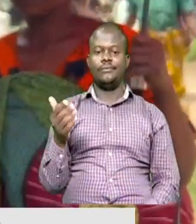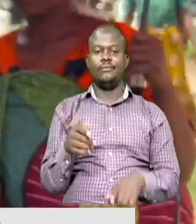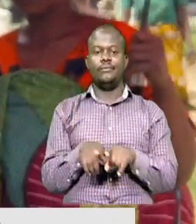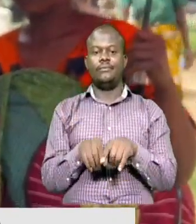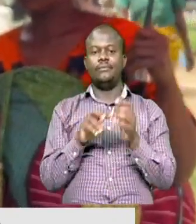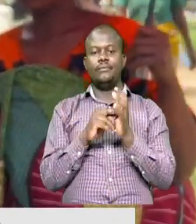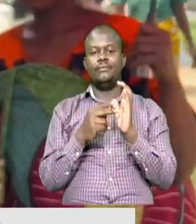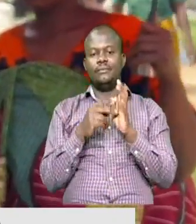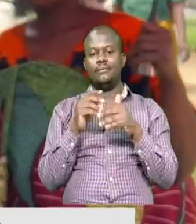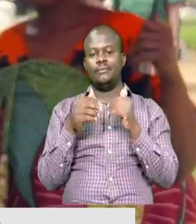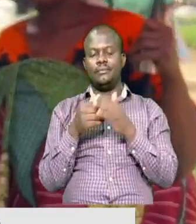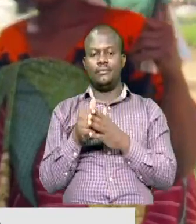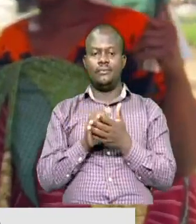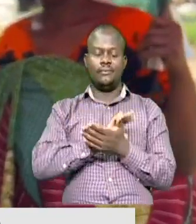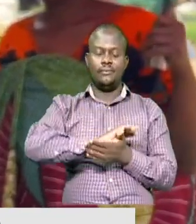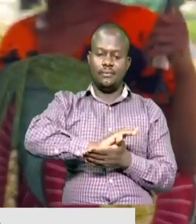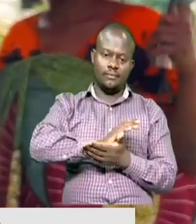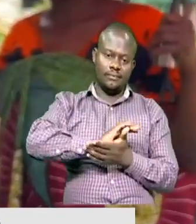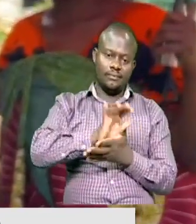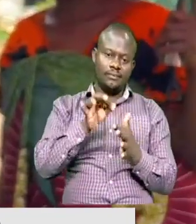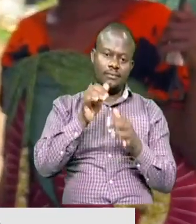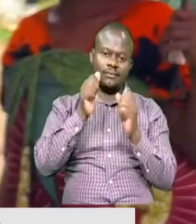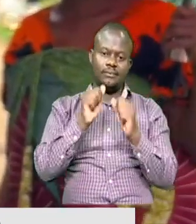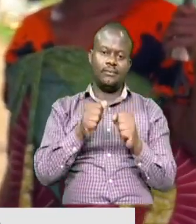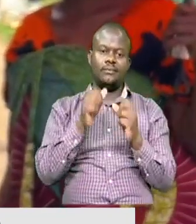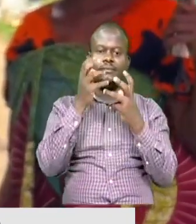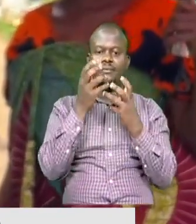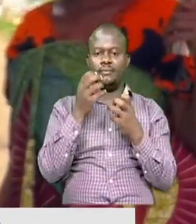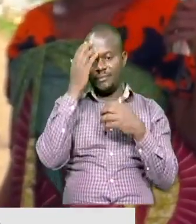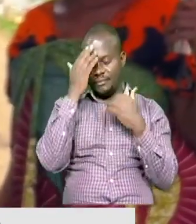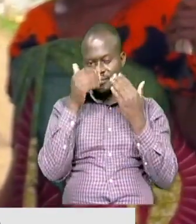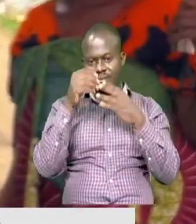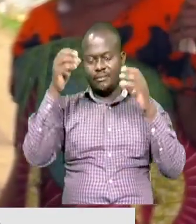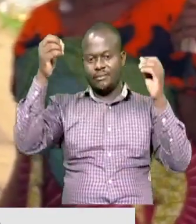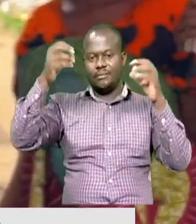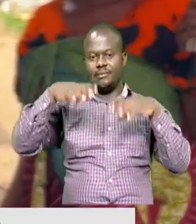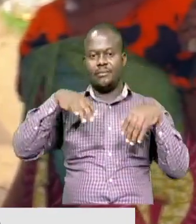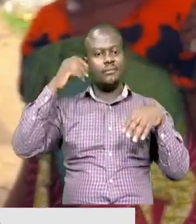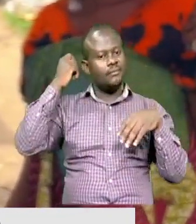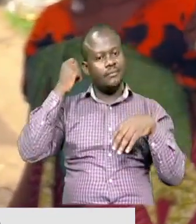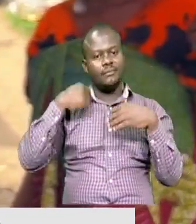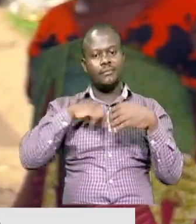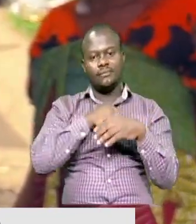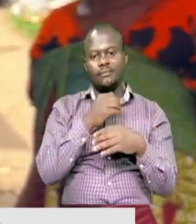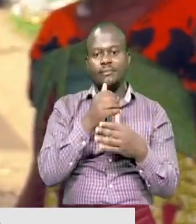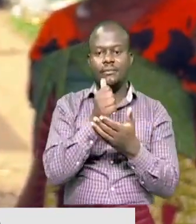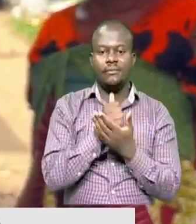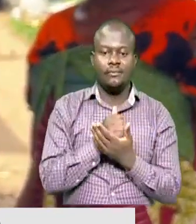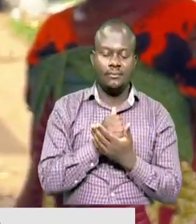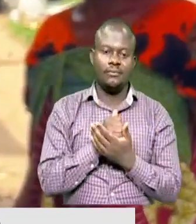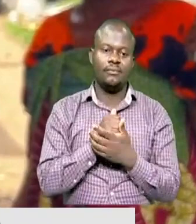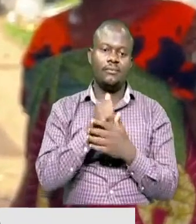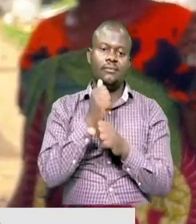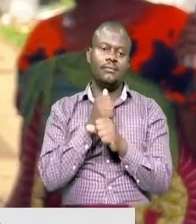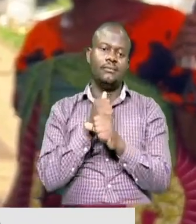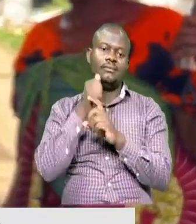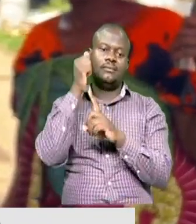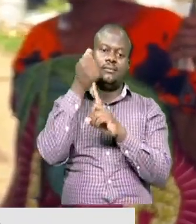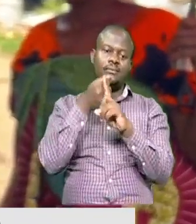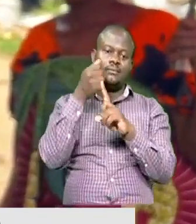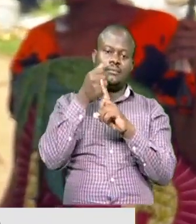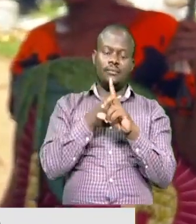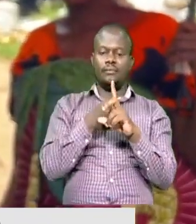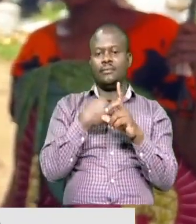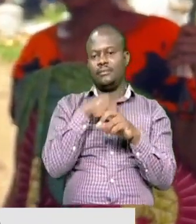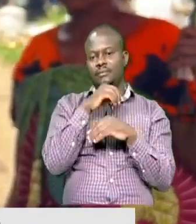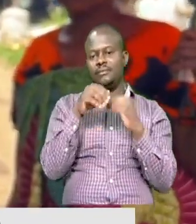wanyu isombe ndatsya isombe nyuma y'iminota ingahe ikaba yumye kubera izuba bango mudufashe wendi isoko mukadukora ubuvugizi wowe narikajyana nko